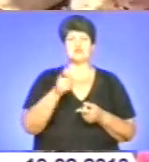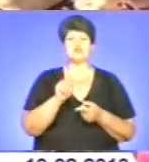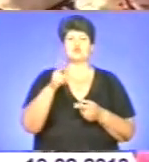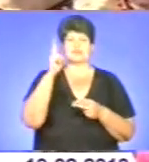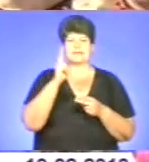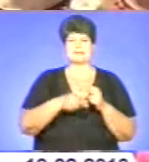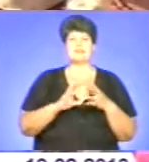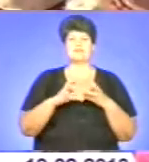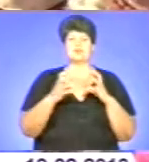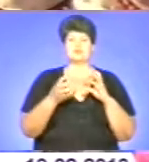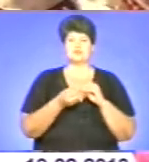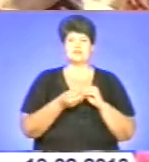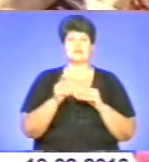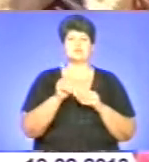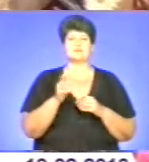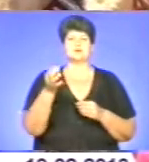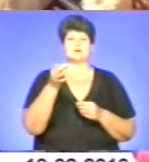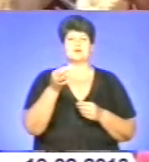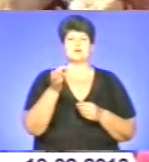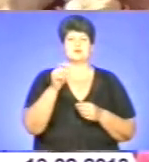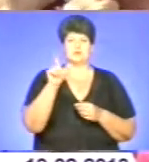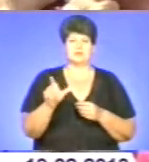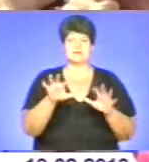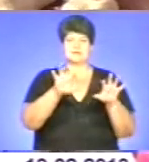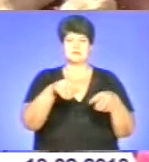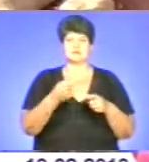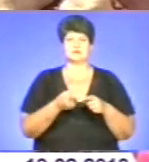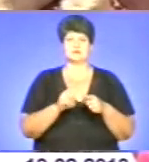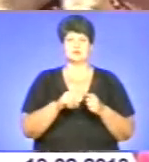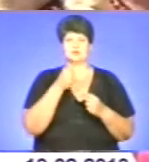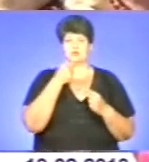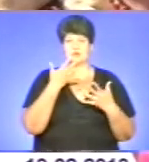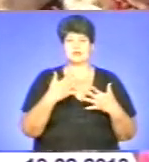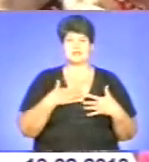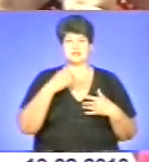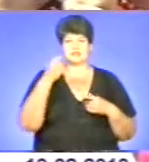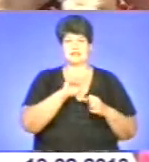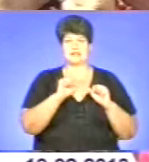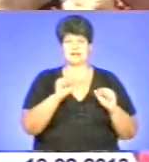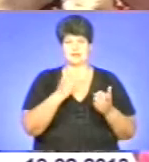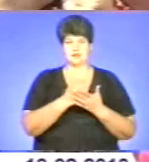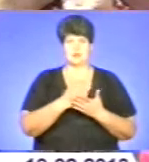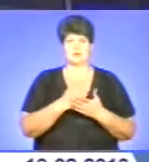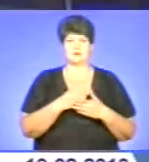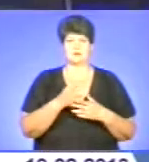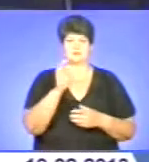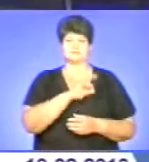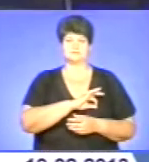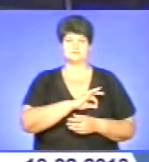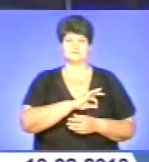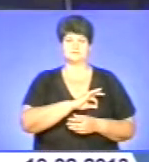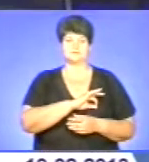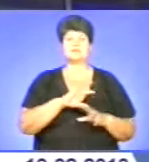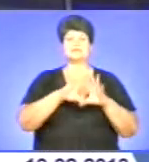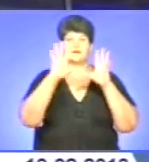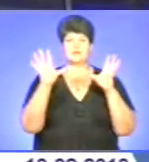результат - це щоби споживач забрав цю продукцію і наші керівники мали від цього прибутки загалом